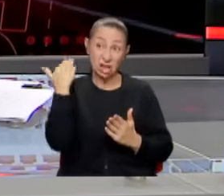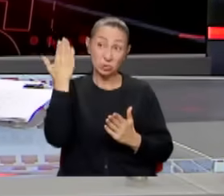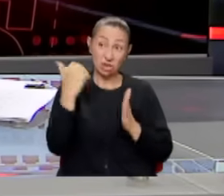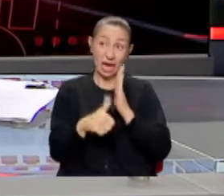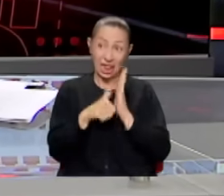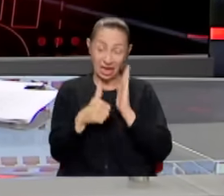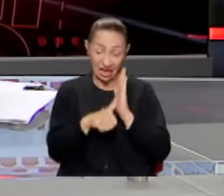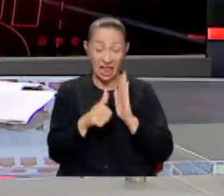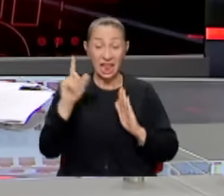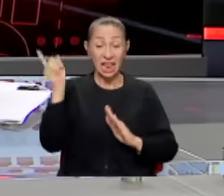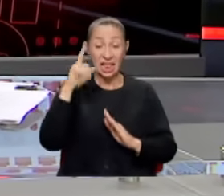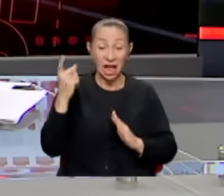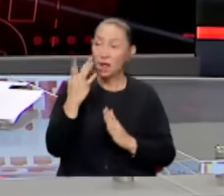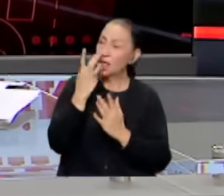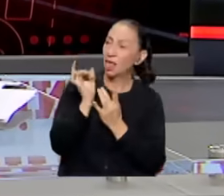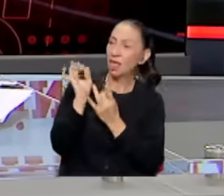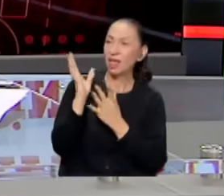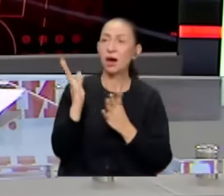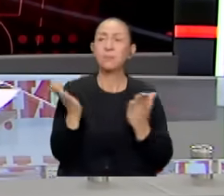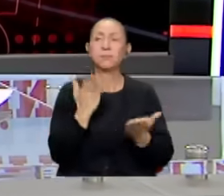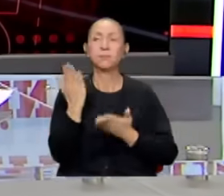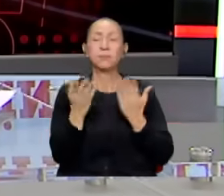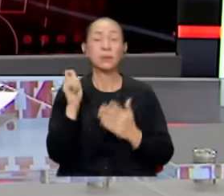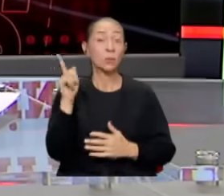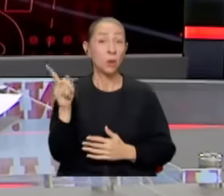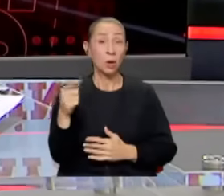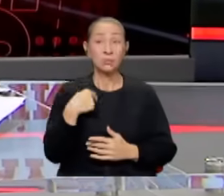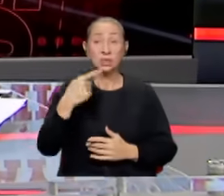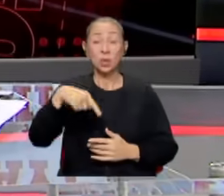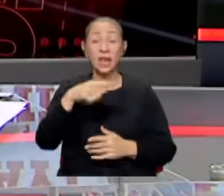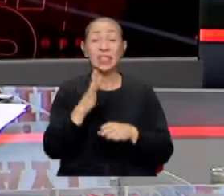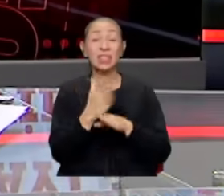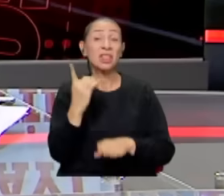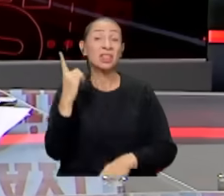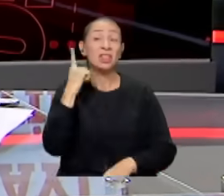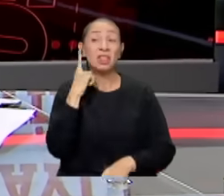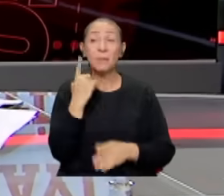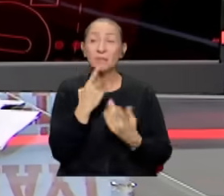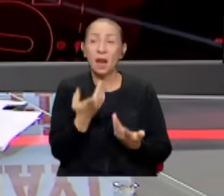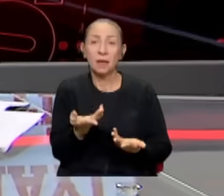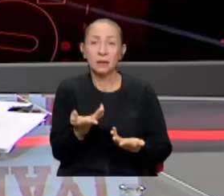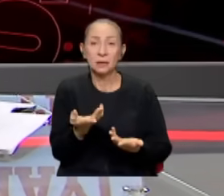tarihlerini liderlerini ihmal ediyor Biz onları niye dinleyelim